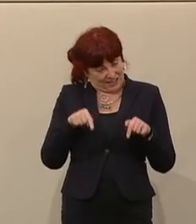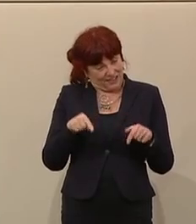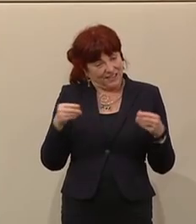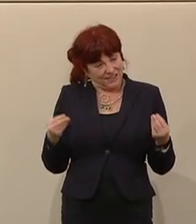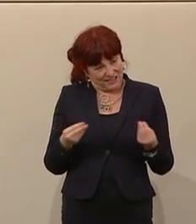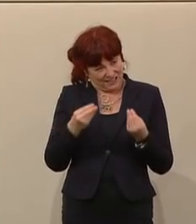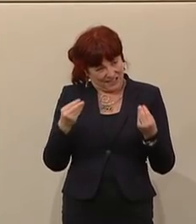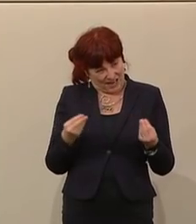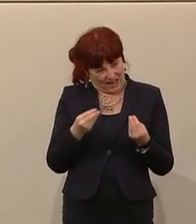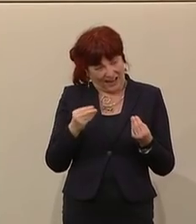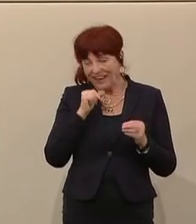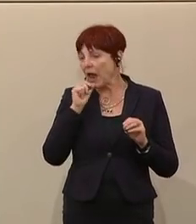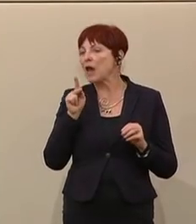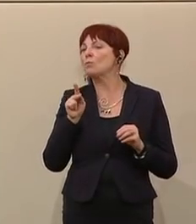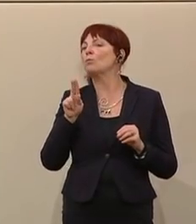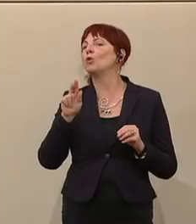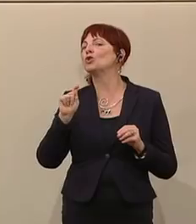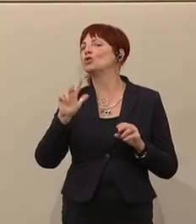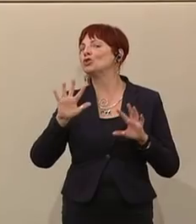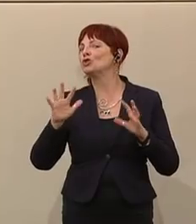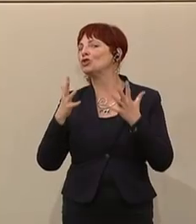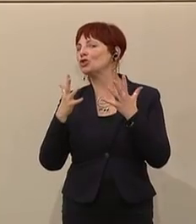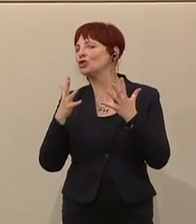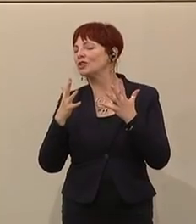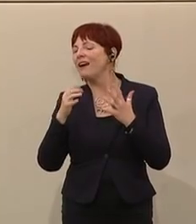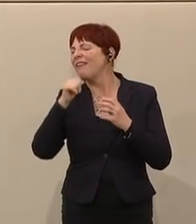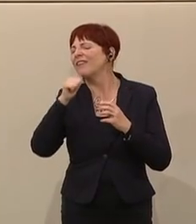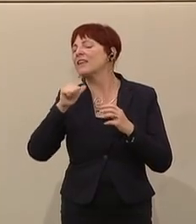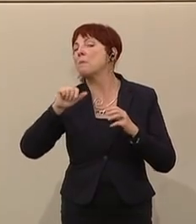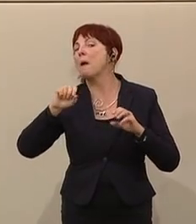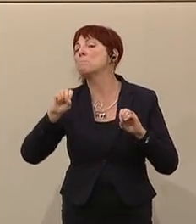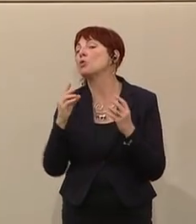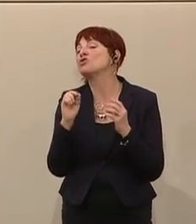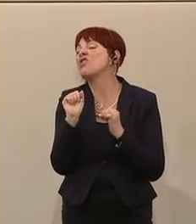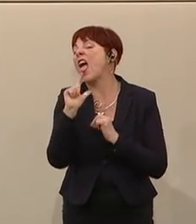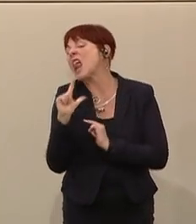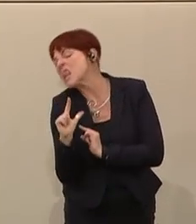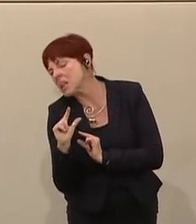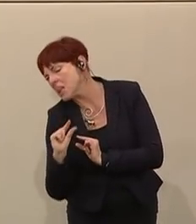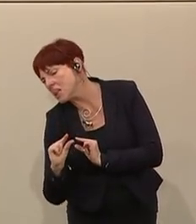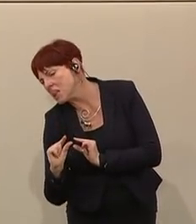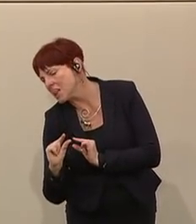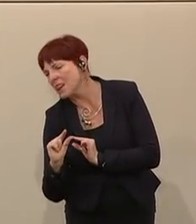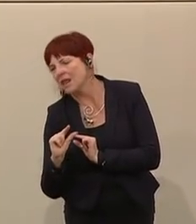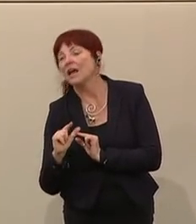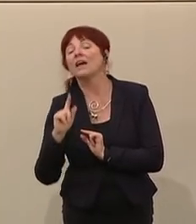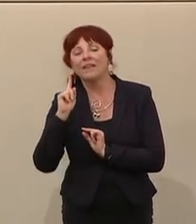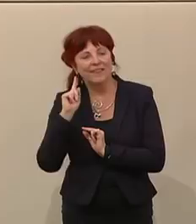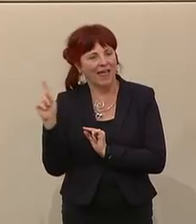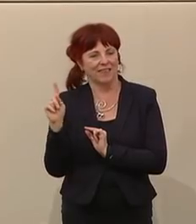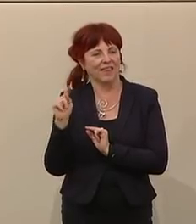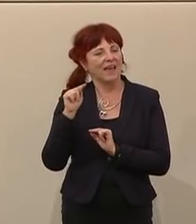dass diese Sache weder ein Putsch ist, es ist noch nicht einmal ein Putschei. Es ist die durchaus